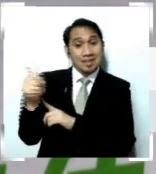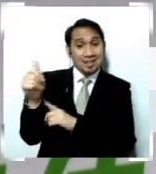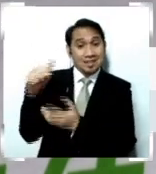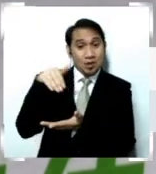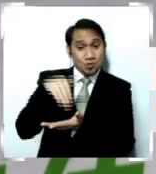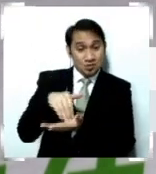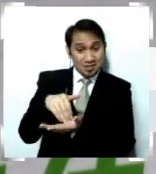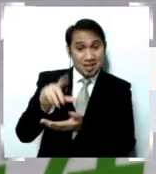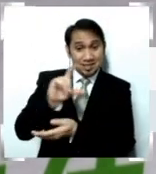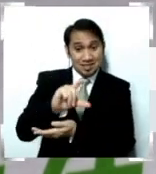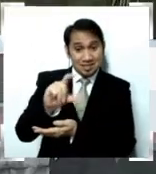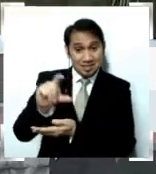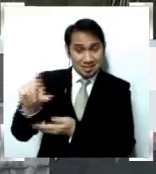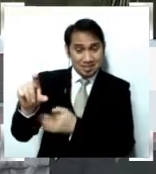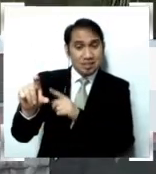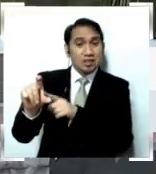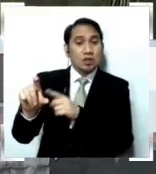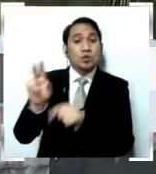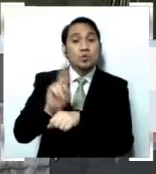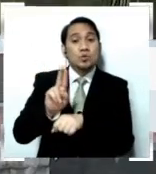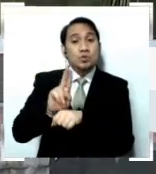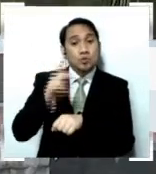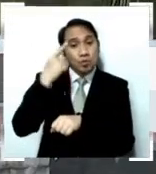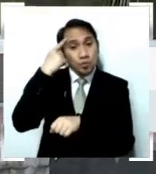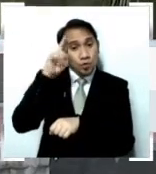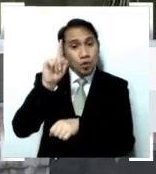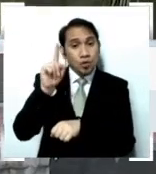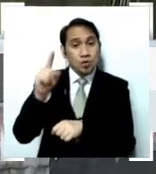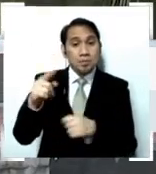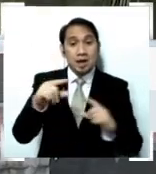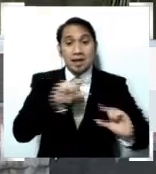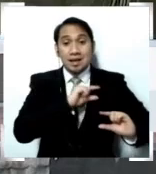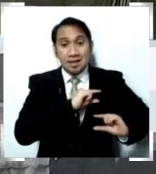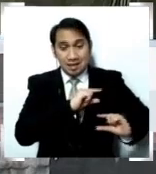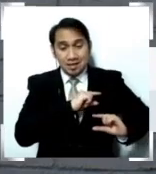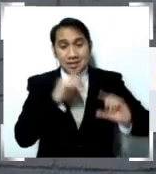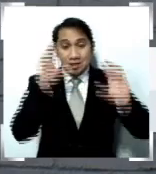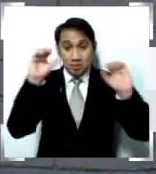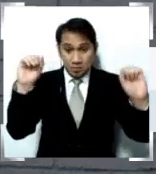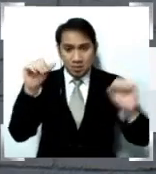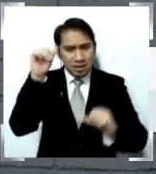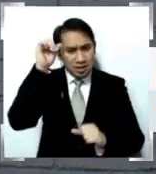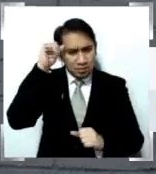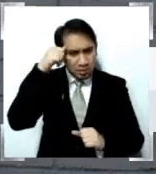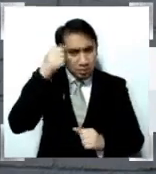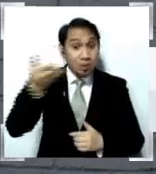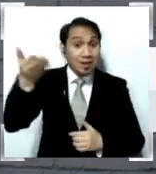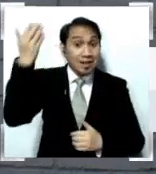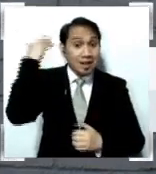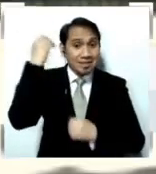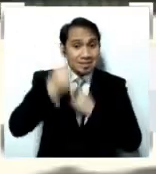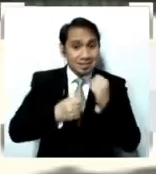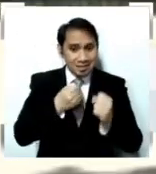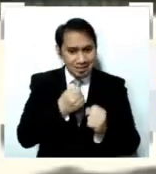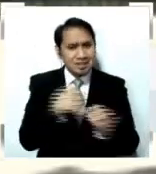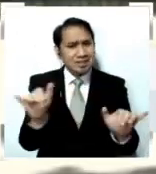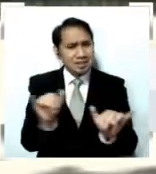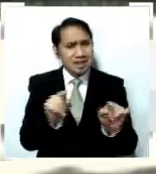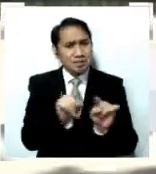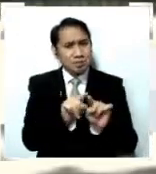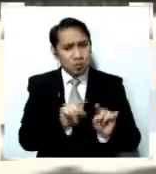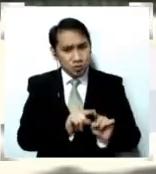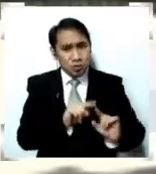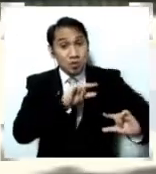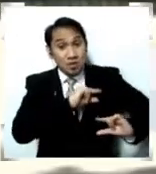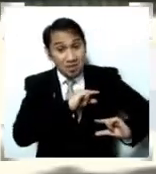sa Presidential Security Group. Matatanda ang noong isang taon pa, tinurukan ng smuggled na bakuna ang mga close-in security ng PSG.